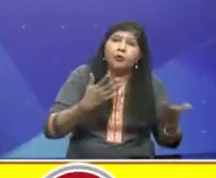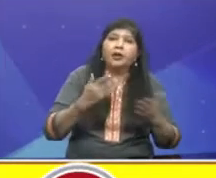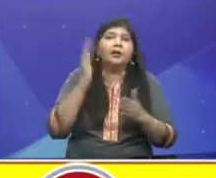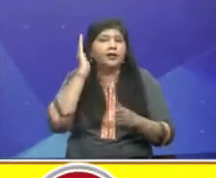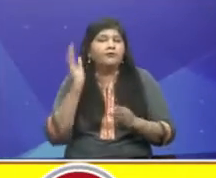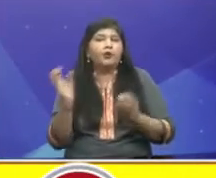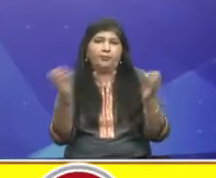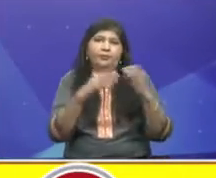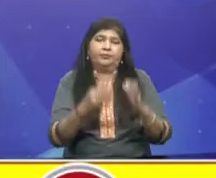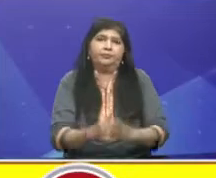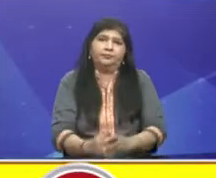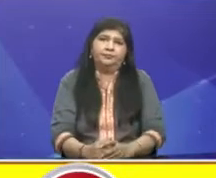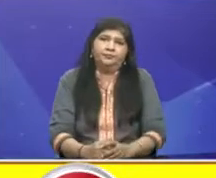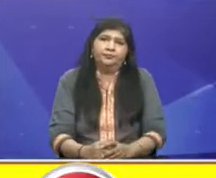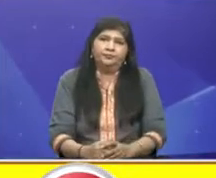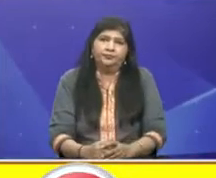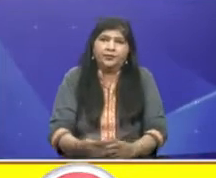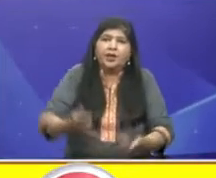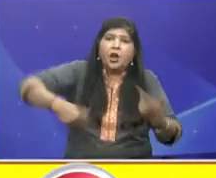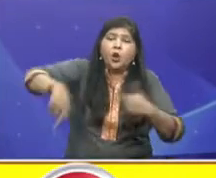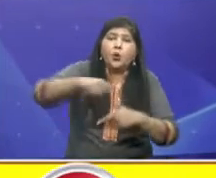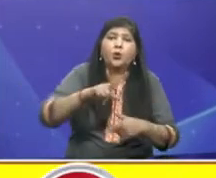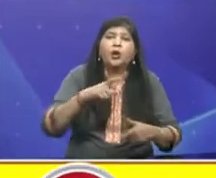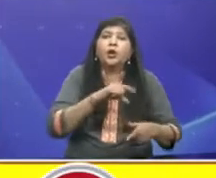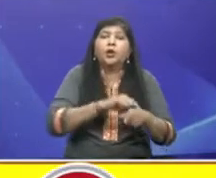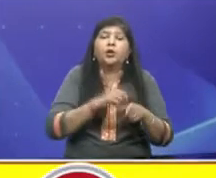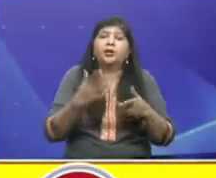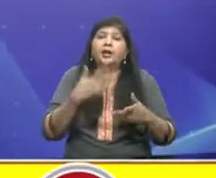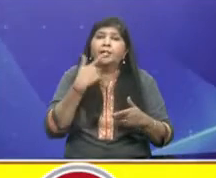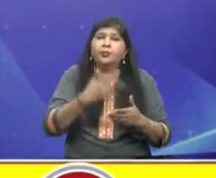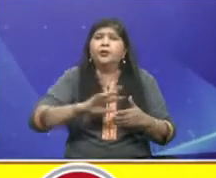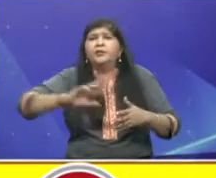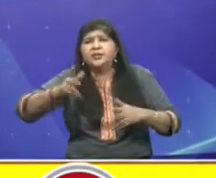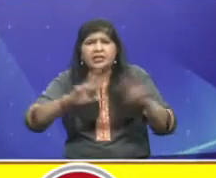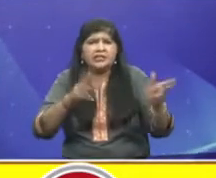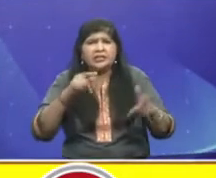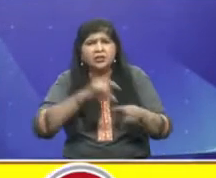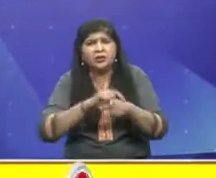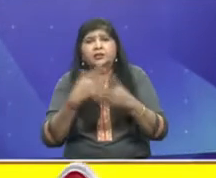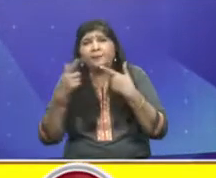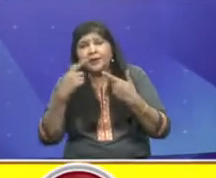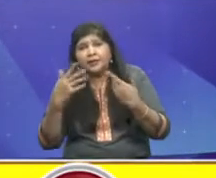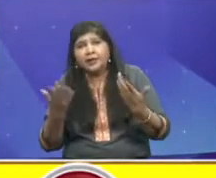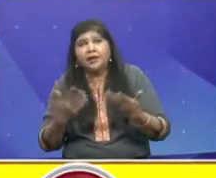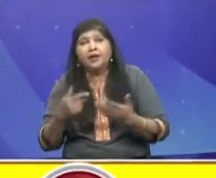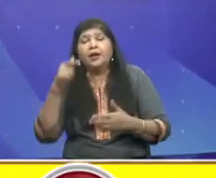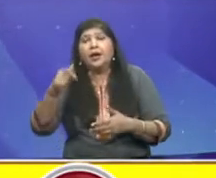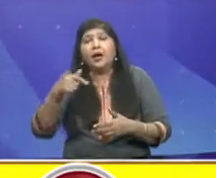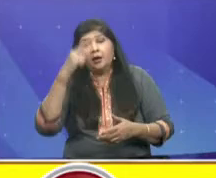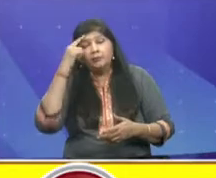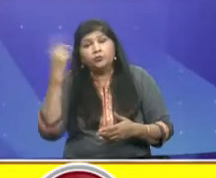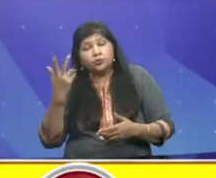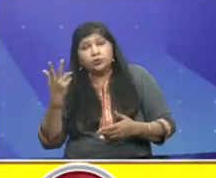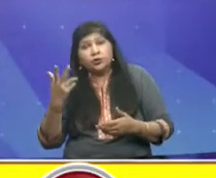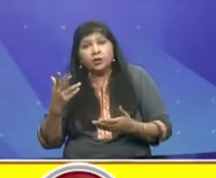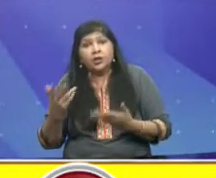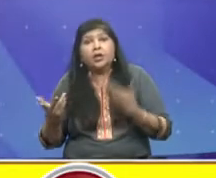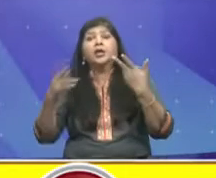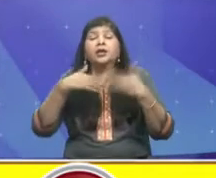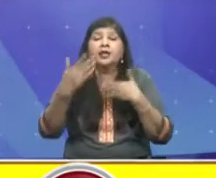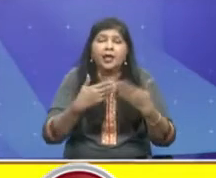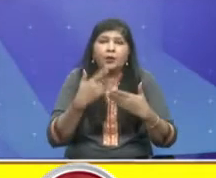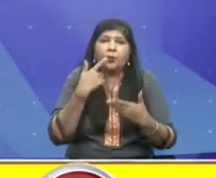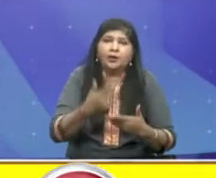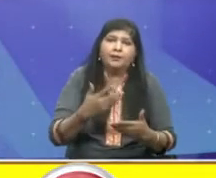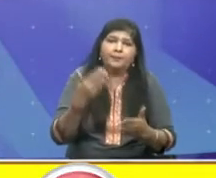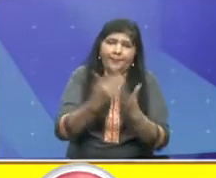जरा समझाइए। स्थानीय डॉक्टर ने कहा होगा, फिर किसी और डॉक्टर के पास गए होंगे, फिर आप निर्णय नहीं करते होंगे या करते होंगे,